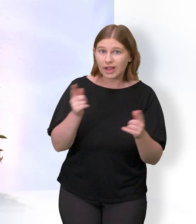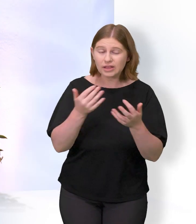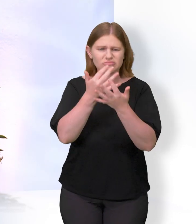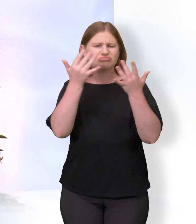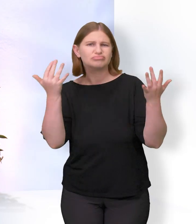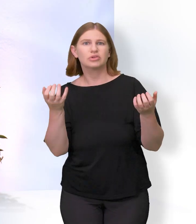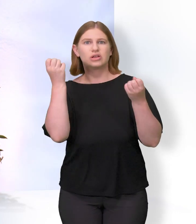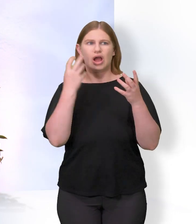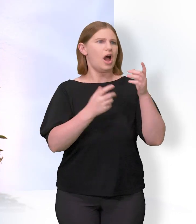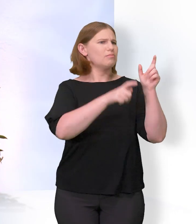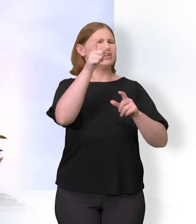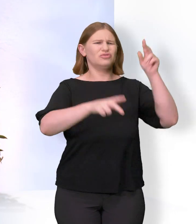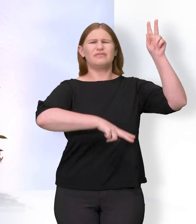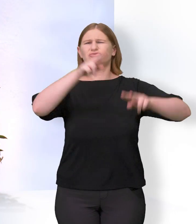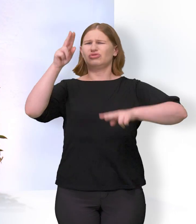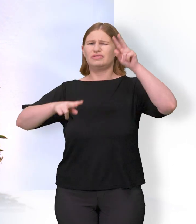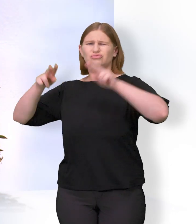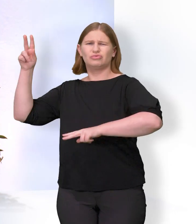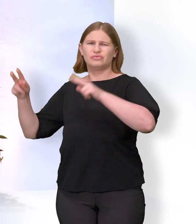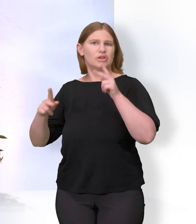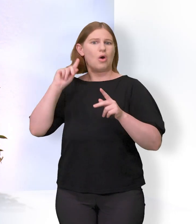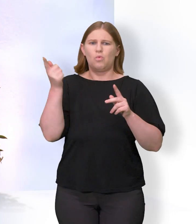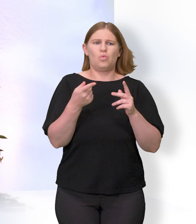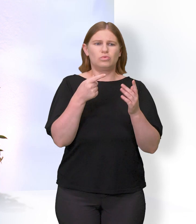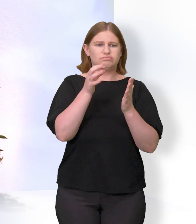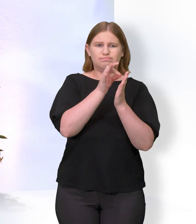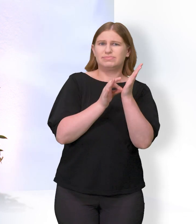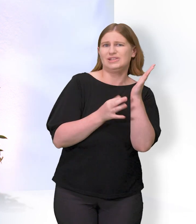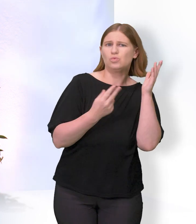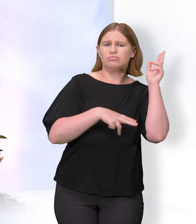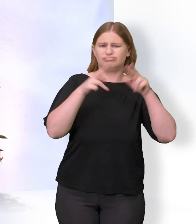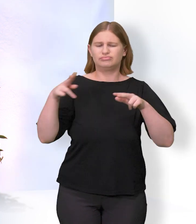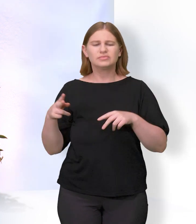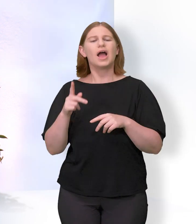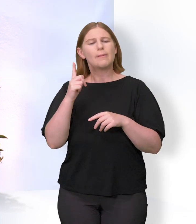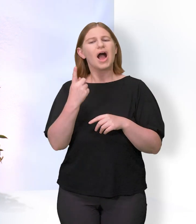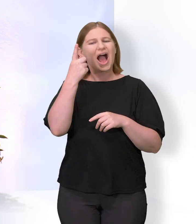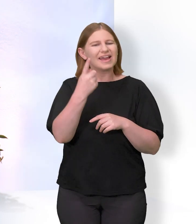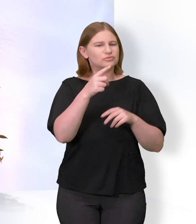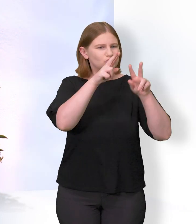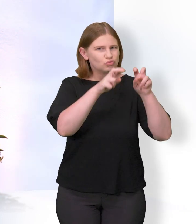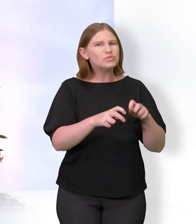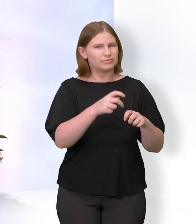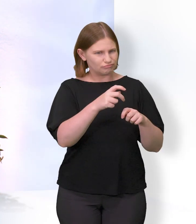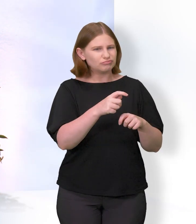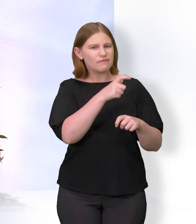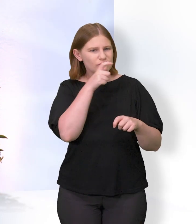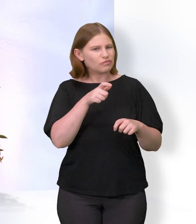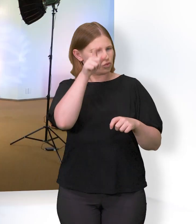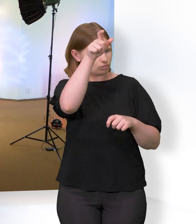Das variiert. Aber einer der Verantwortlichen hat es dann doch zusammengefasst und